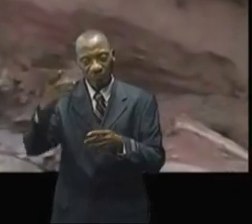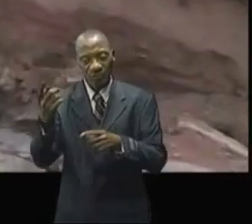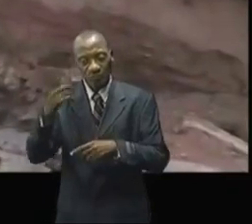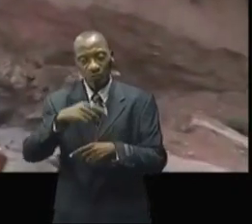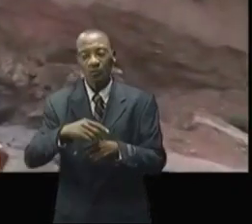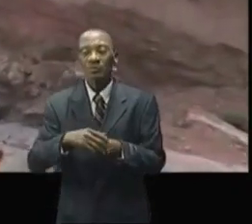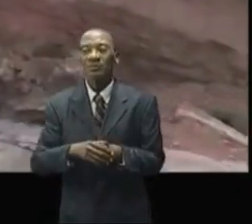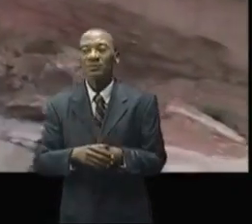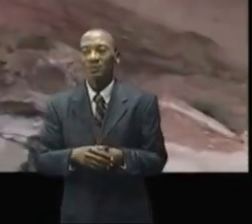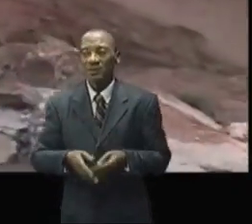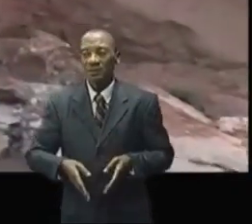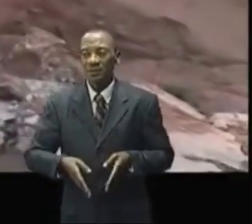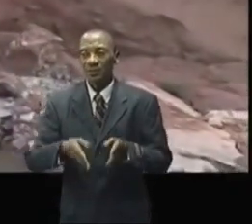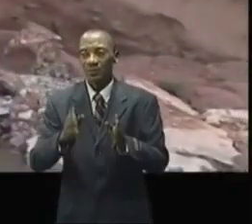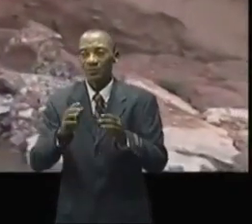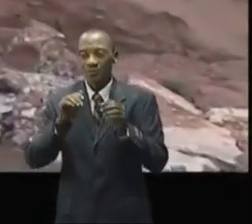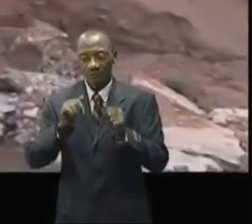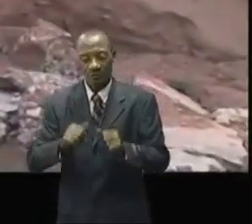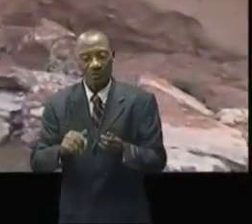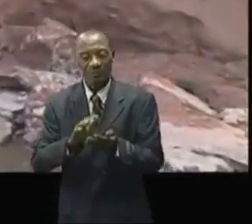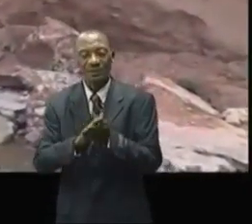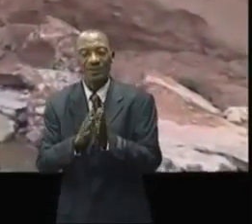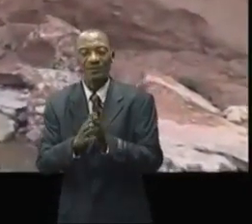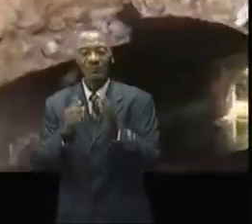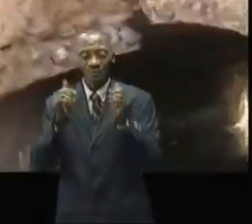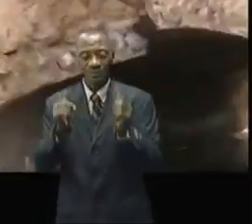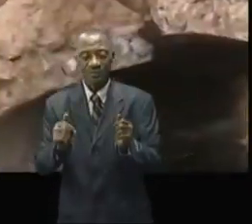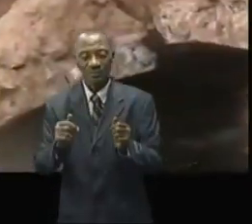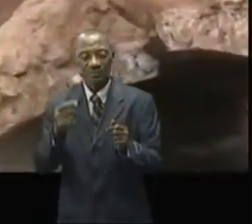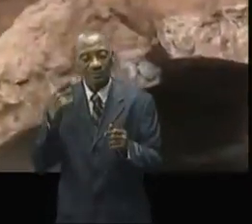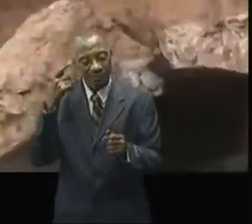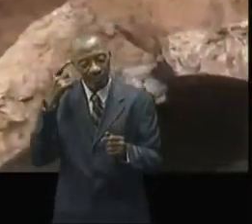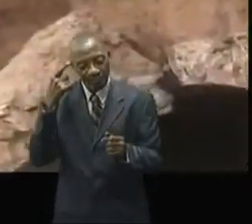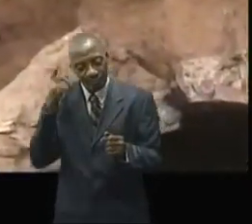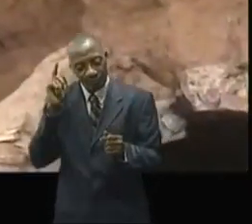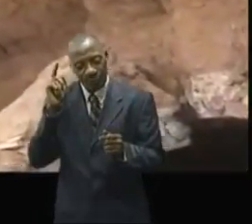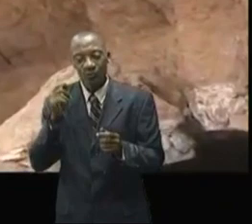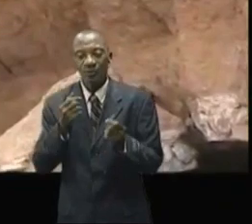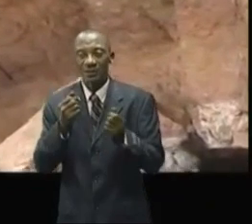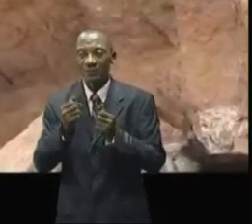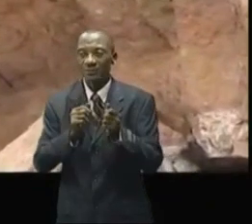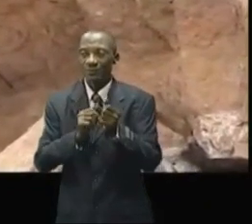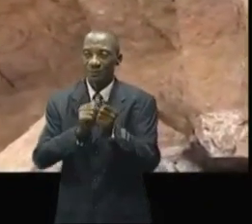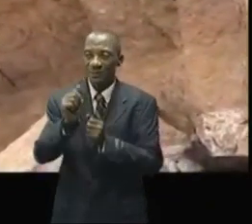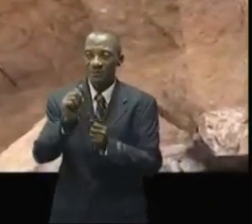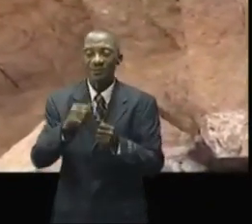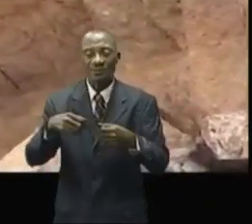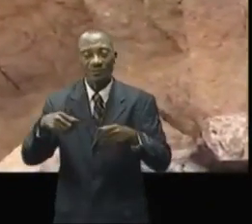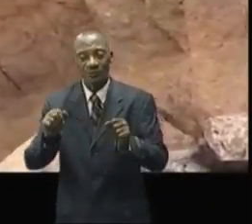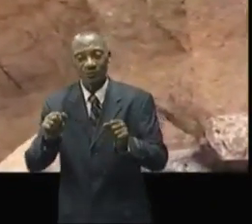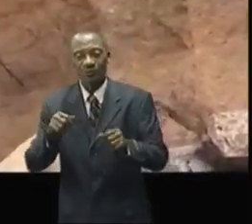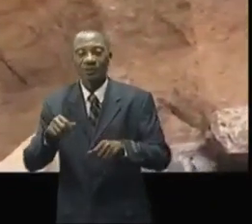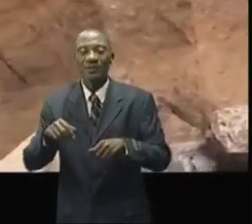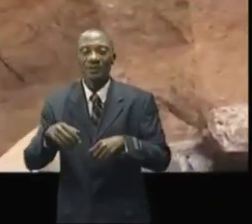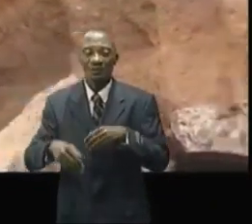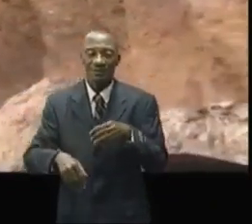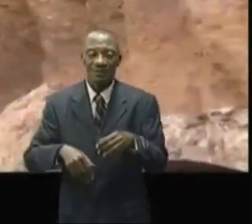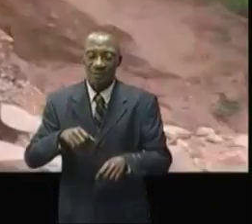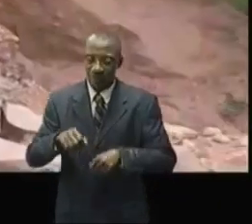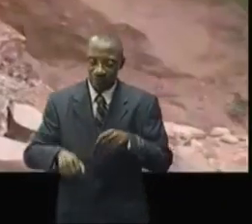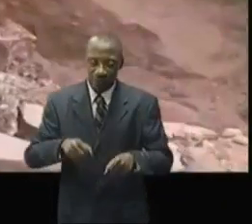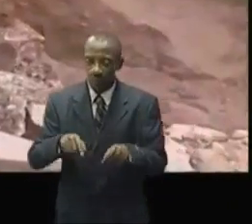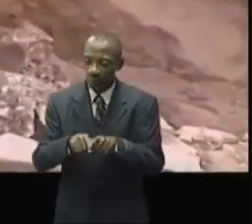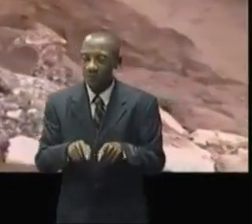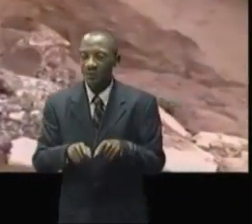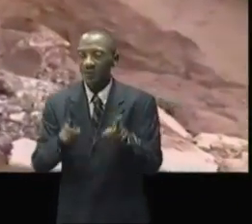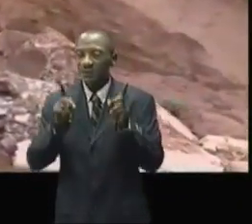de l'Office des routes Sud-Kivu alerte les autorités compétentes sur les dispositions à prendre sur cette route reliant